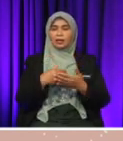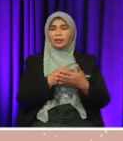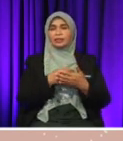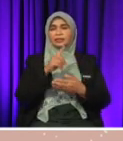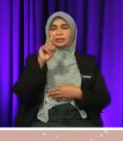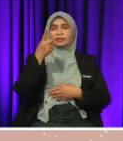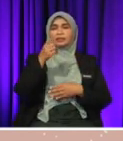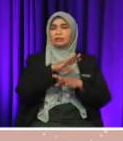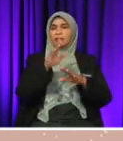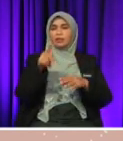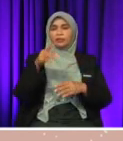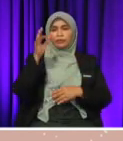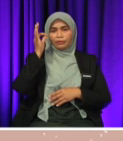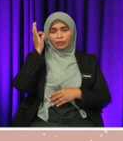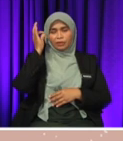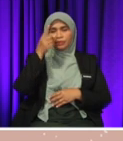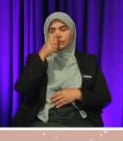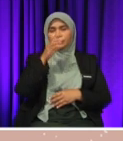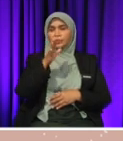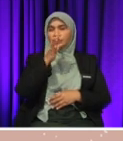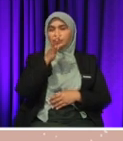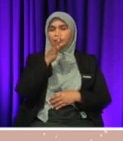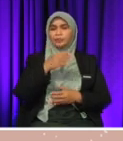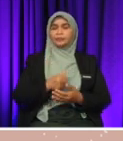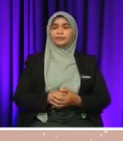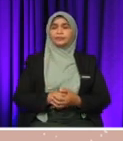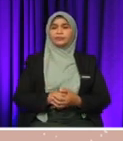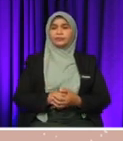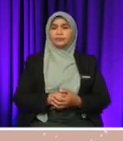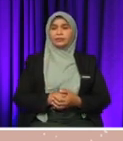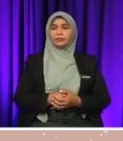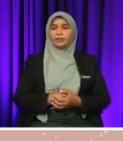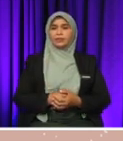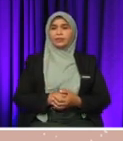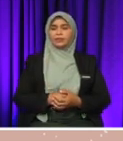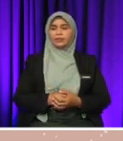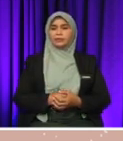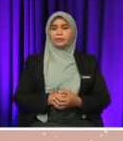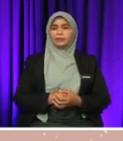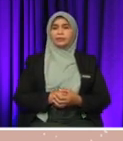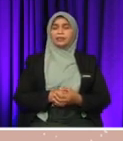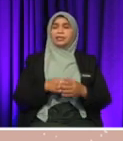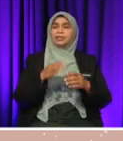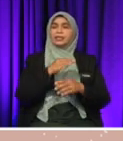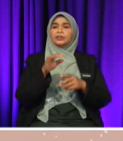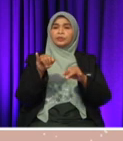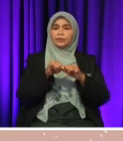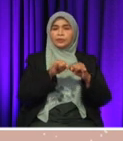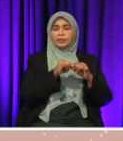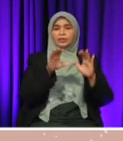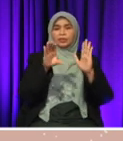aja jadi tak perlulah murid-murid nak pikirkan lagi watak siapa beserta contoh